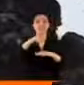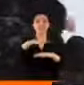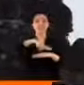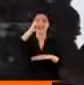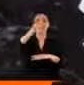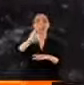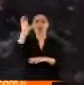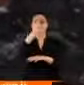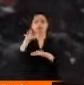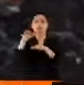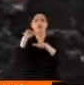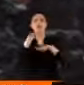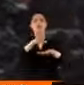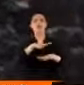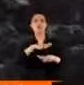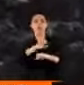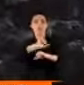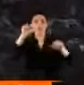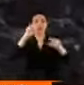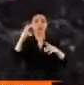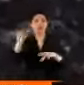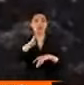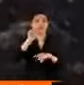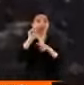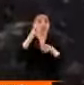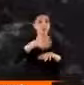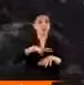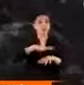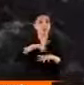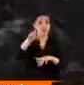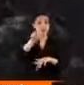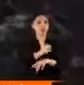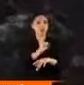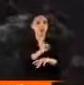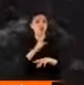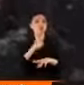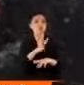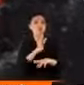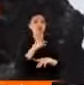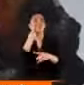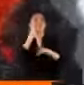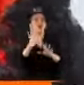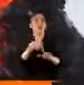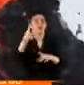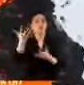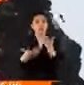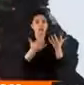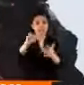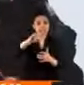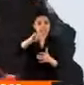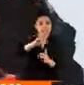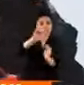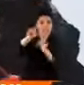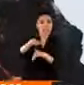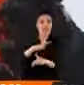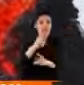kaynıyor tam da bu nedenle. Patlamaları yakından görmek isteyenler çok ürkütücü olmasına aldırmadan lavların yanı başına kadar ilerliyor.